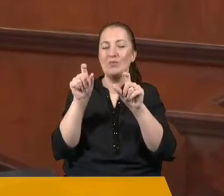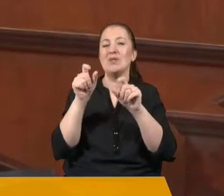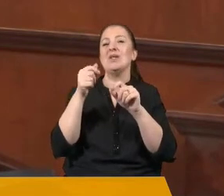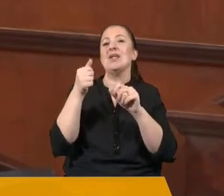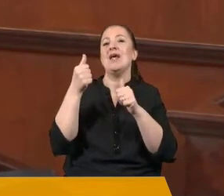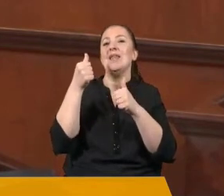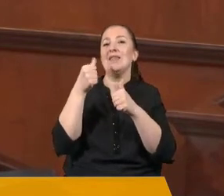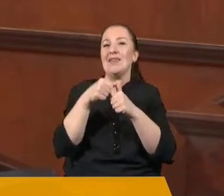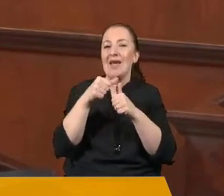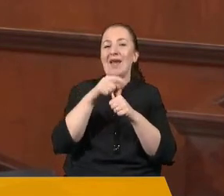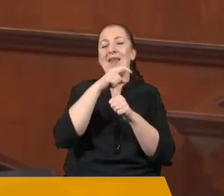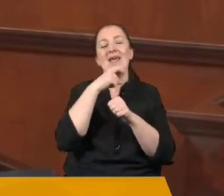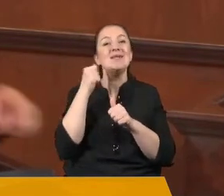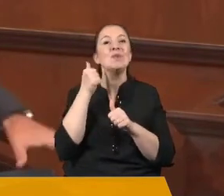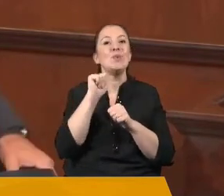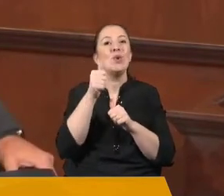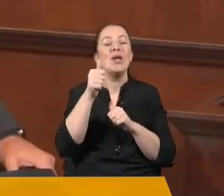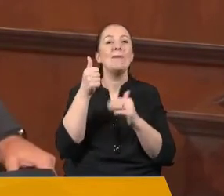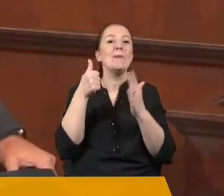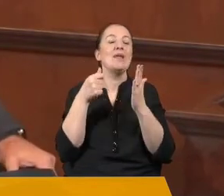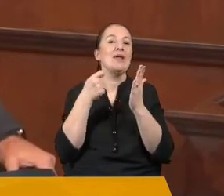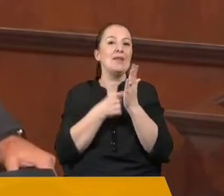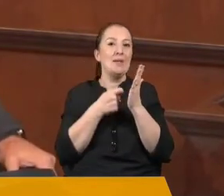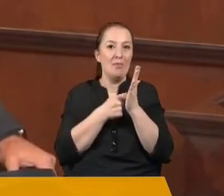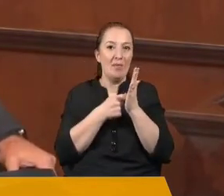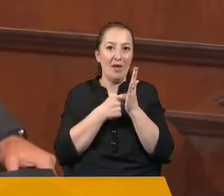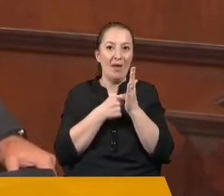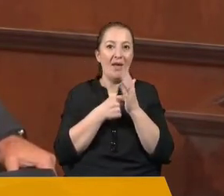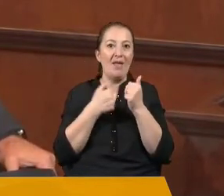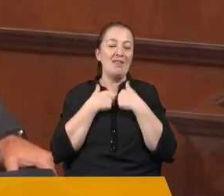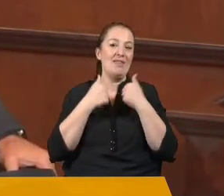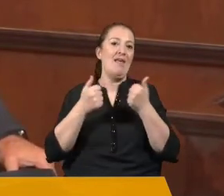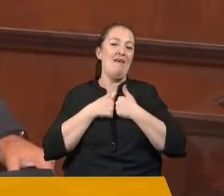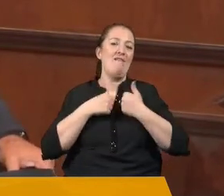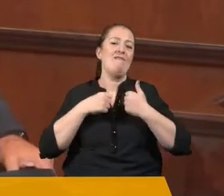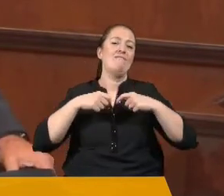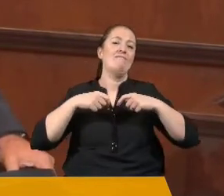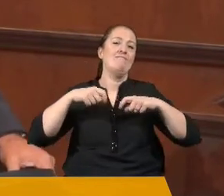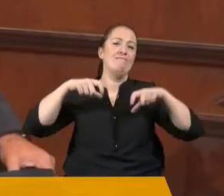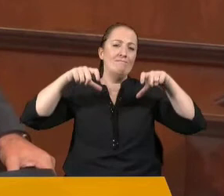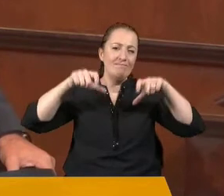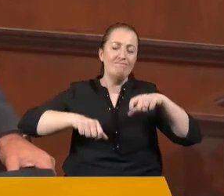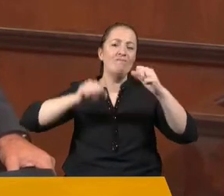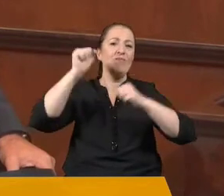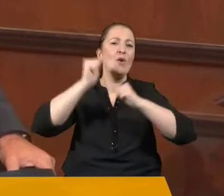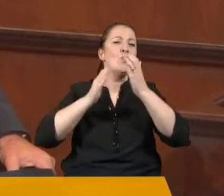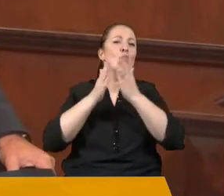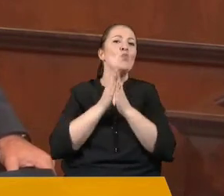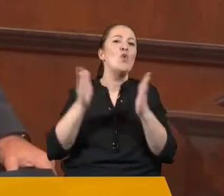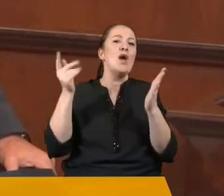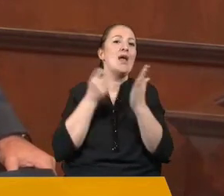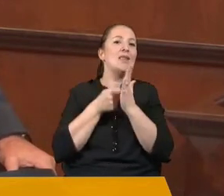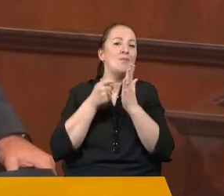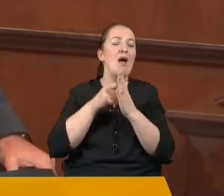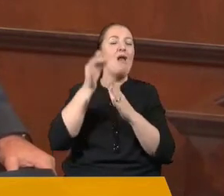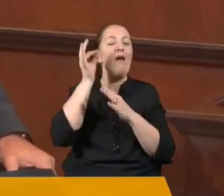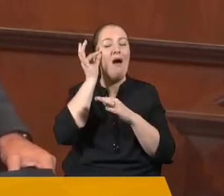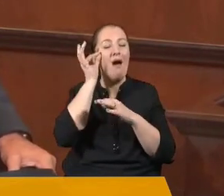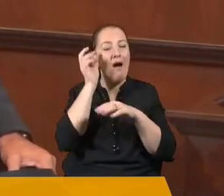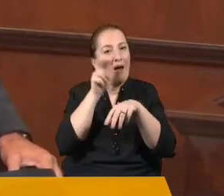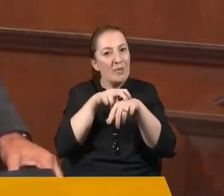günlerindeki yatırımla, dev tesislerle, büyük yatırımlarla anılması